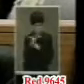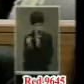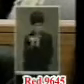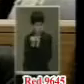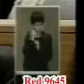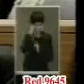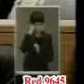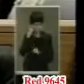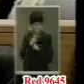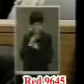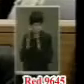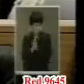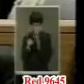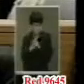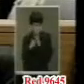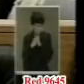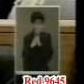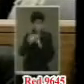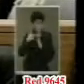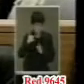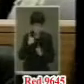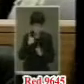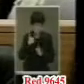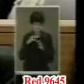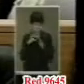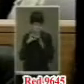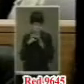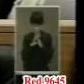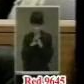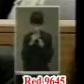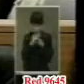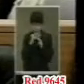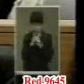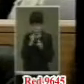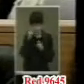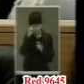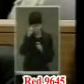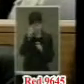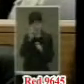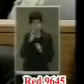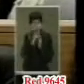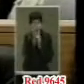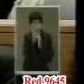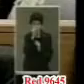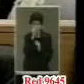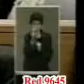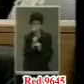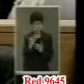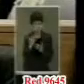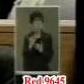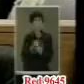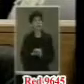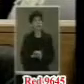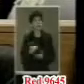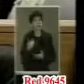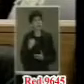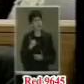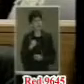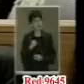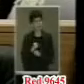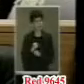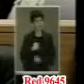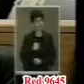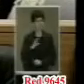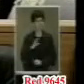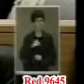ทุกคนเพราะเคยร่วมต่อสู้กันมาก่อนยกเว้นนายสนธิลิ้มทองกุลเพียงคนเดียวเท่านั้นเพราะฉะนั้นผมจึงบอกว่านี่ไม่ใ